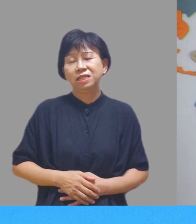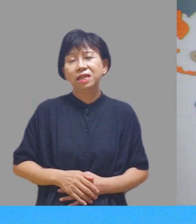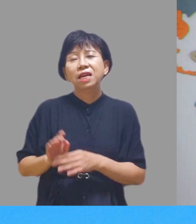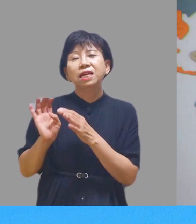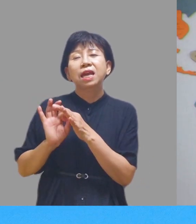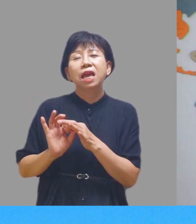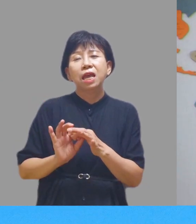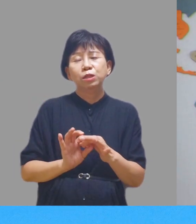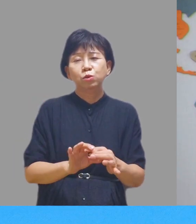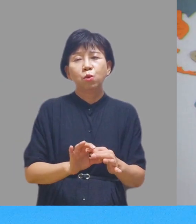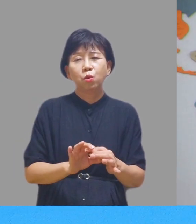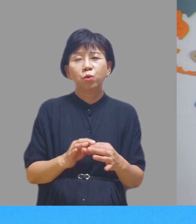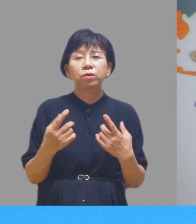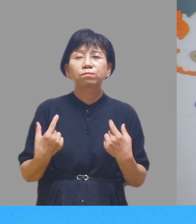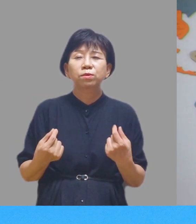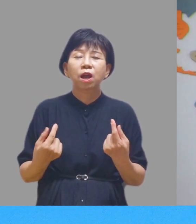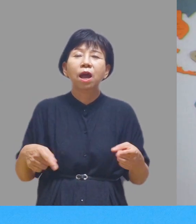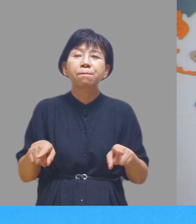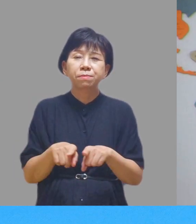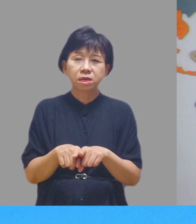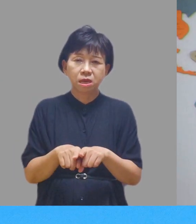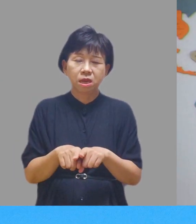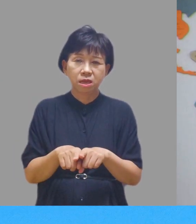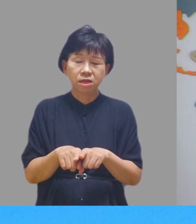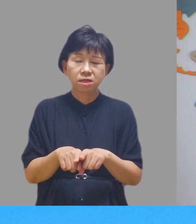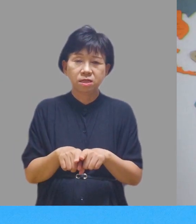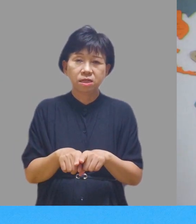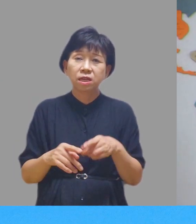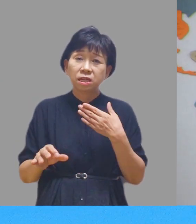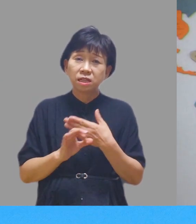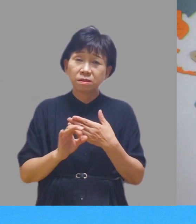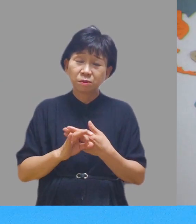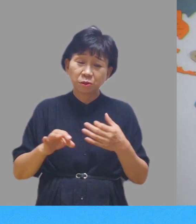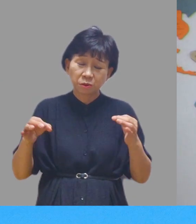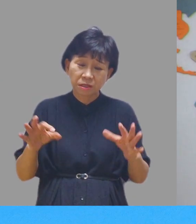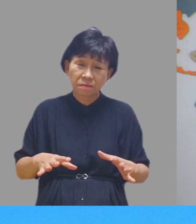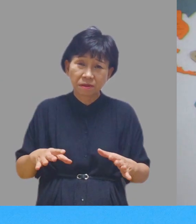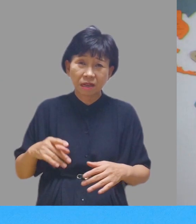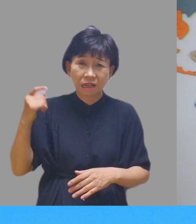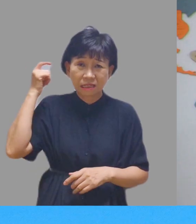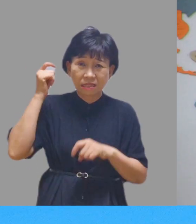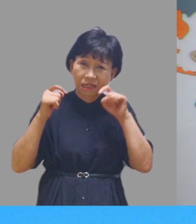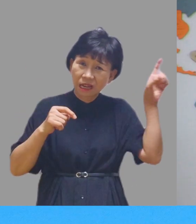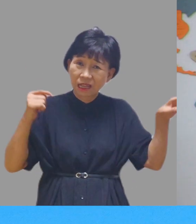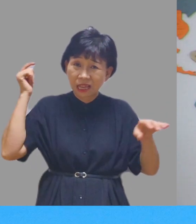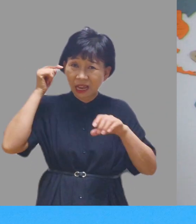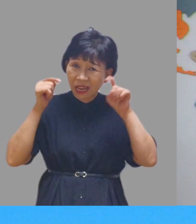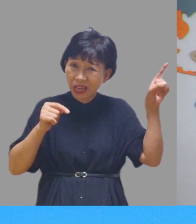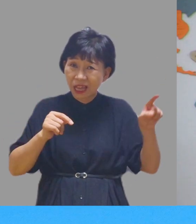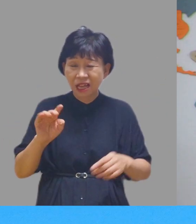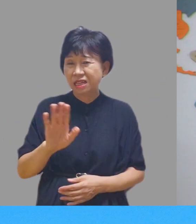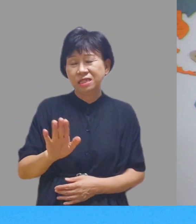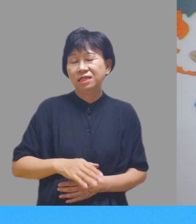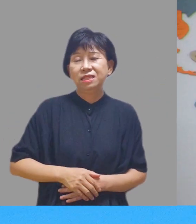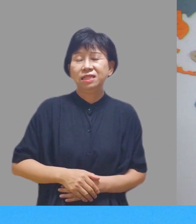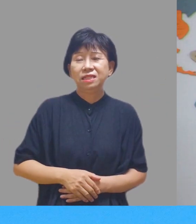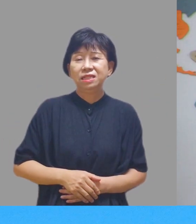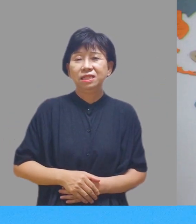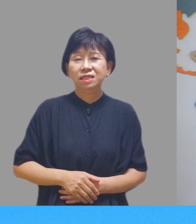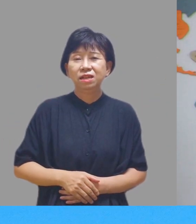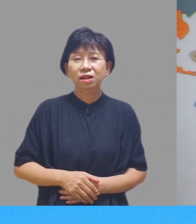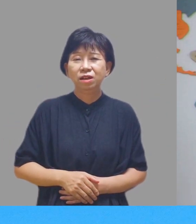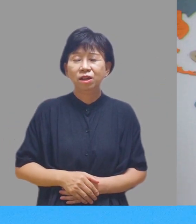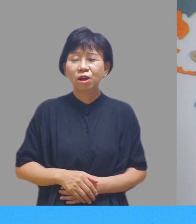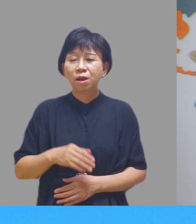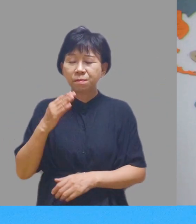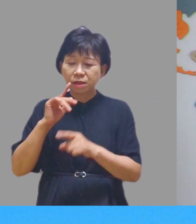하나님의 말씀이 우리 속에 잠깐 한 귀에 들렸다가 한 귀로 나간다. 하나님의 말씀을 들은 것 같아서 좋아 너무 좋아